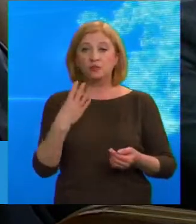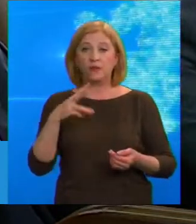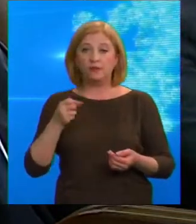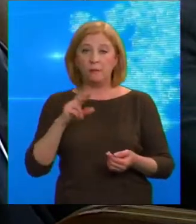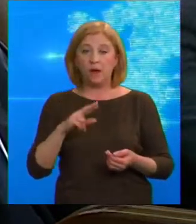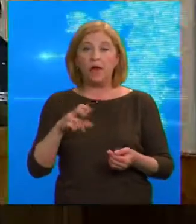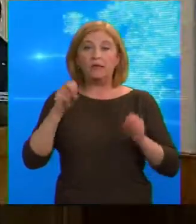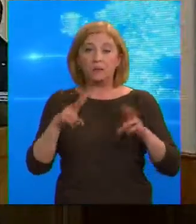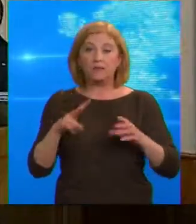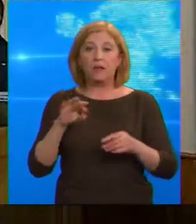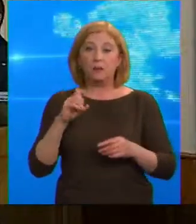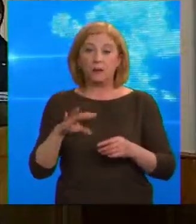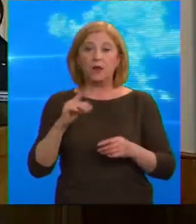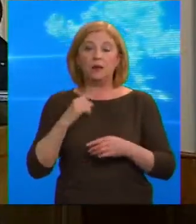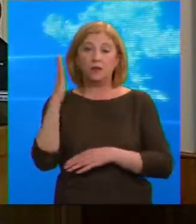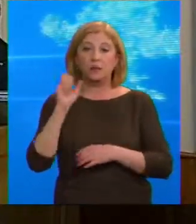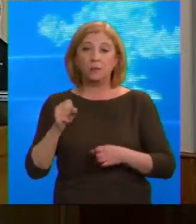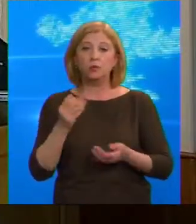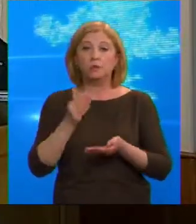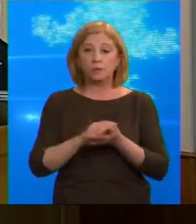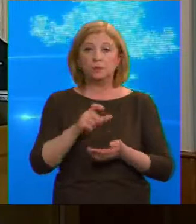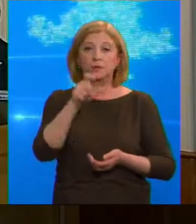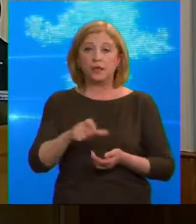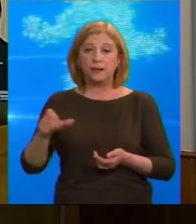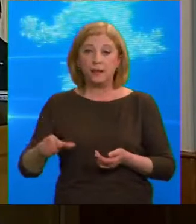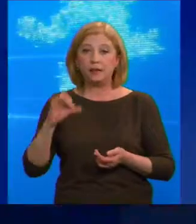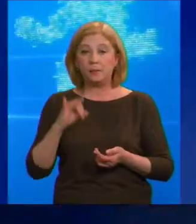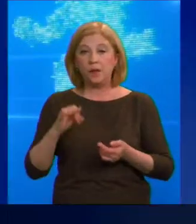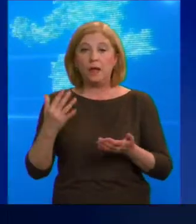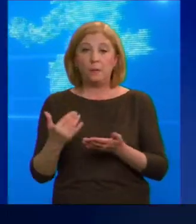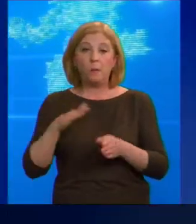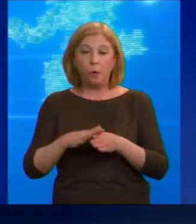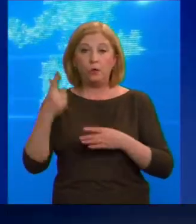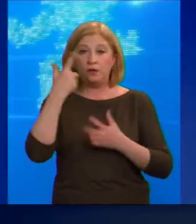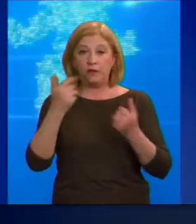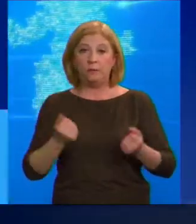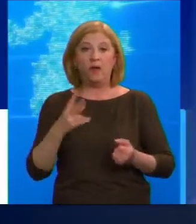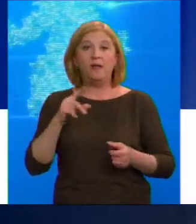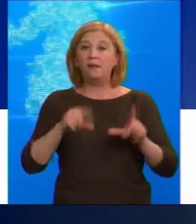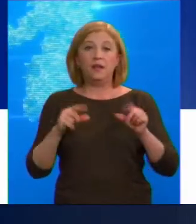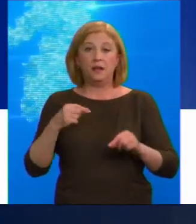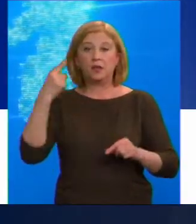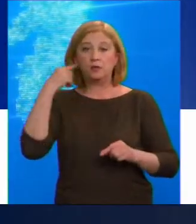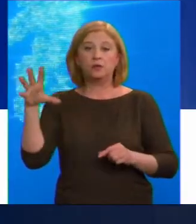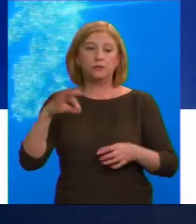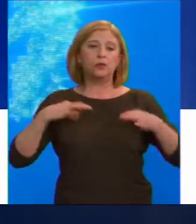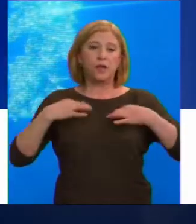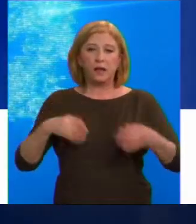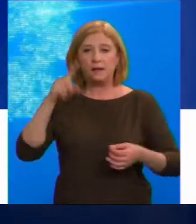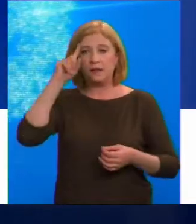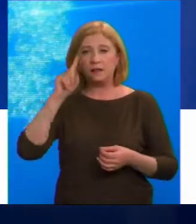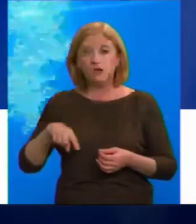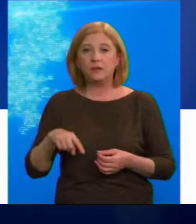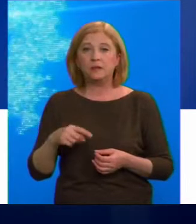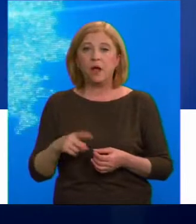специальном портале перед голосованием можно познакомиться с кандидатами и найти полную информацию. Нередко я слышу, что на выборах все заранее известно, что